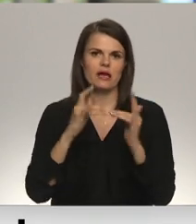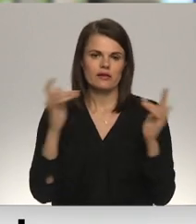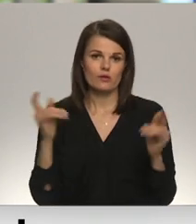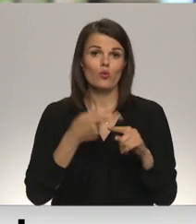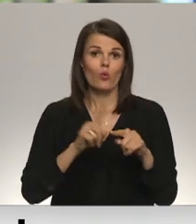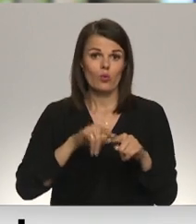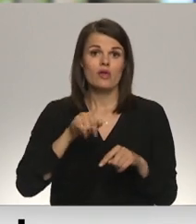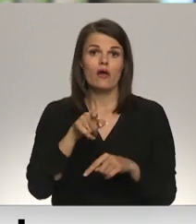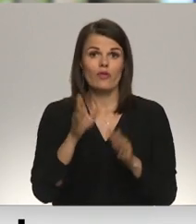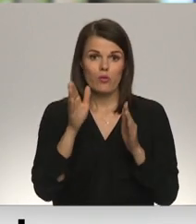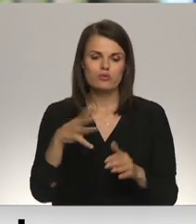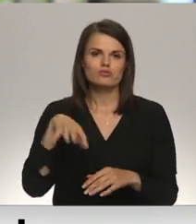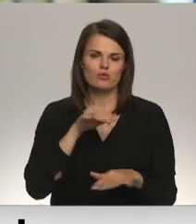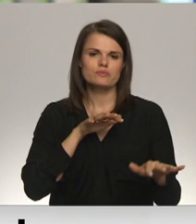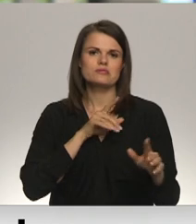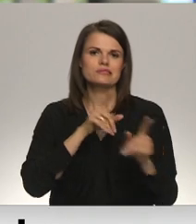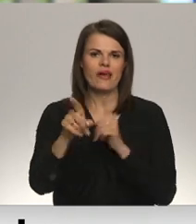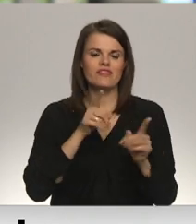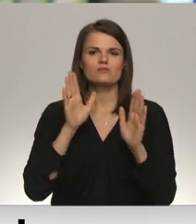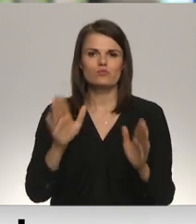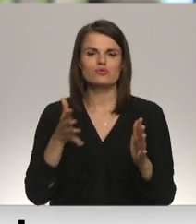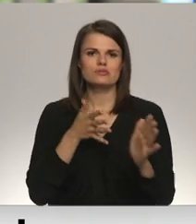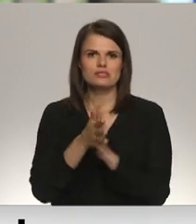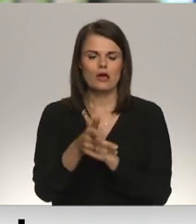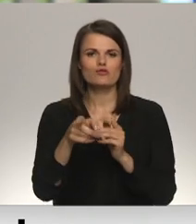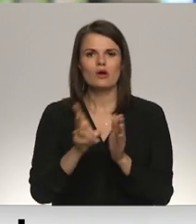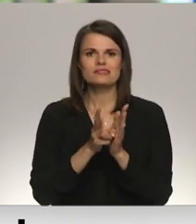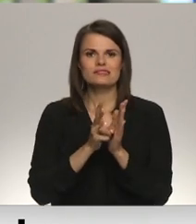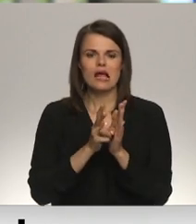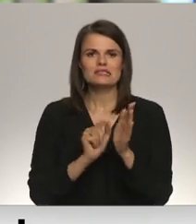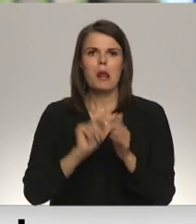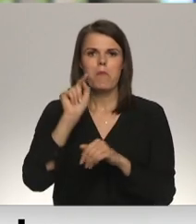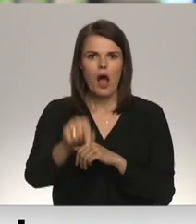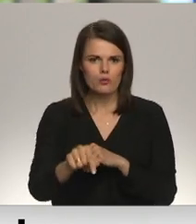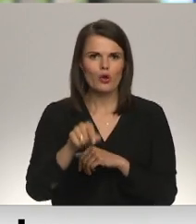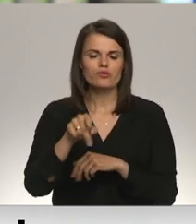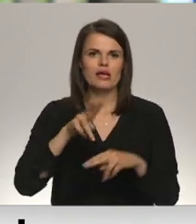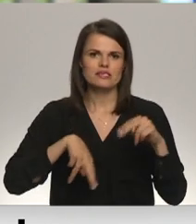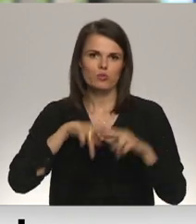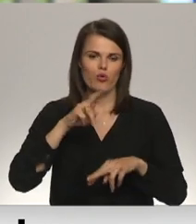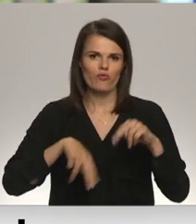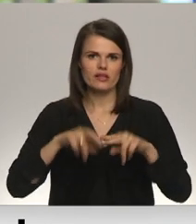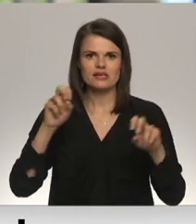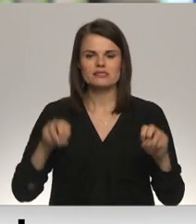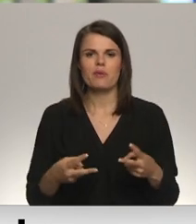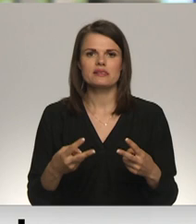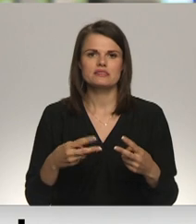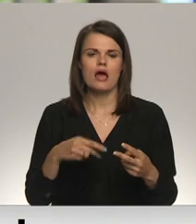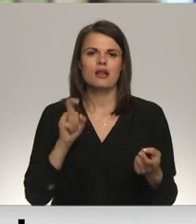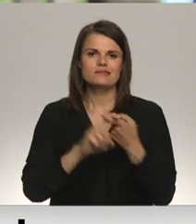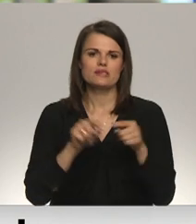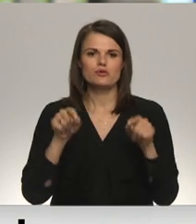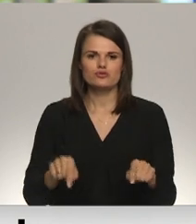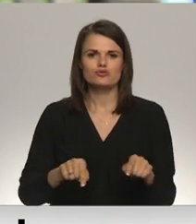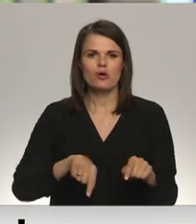tajā brīdī mēs organizēsim satiksmi droši vien caur šo dzelzceļa pārbrauktuvi, kas ir izbūvēta speciāli saistībā ar